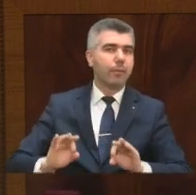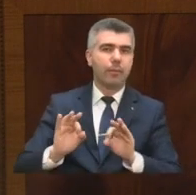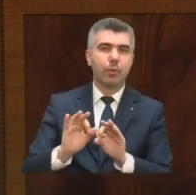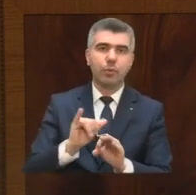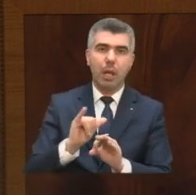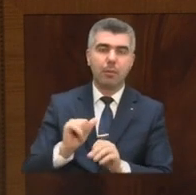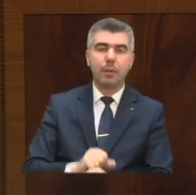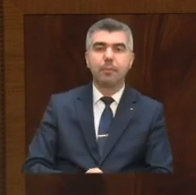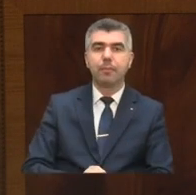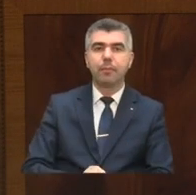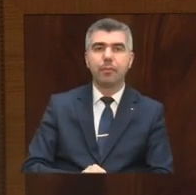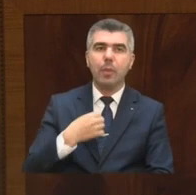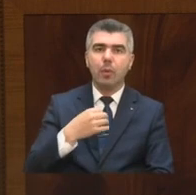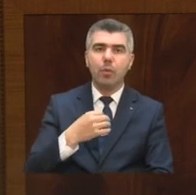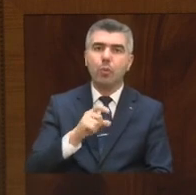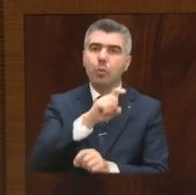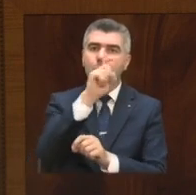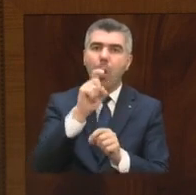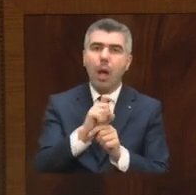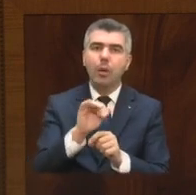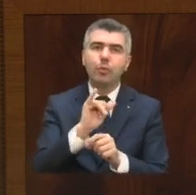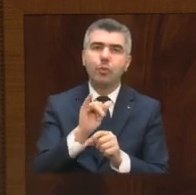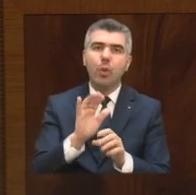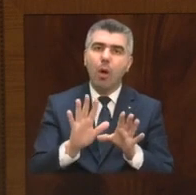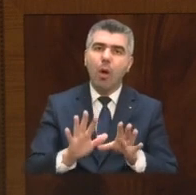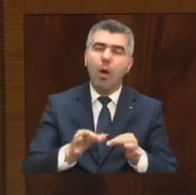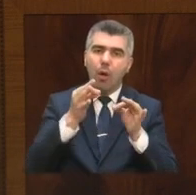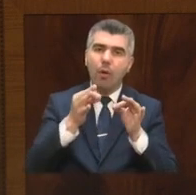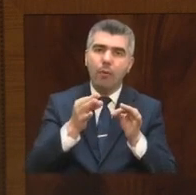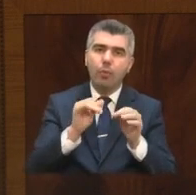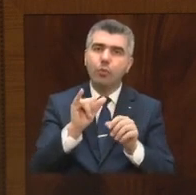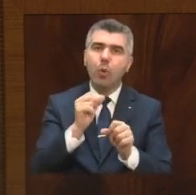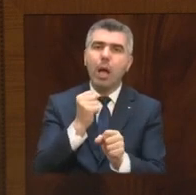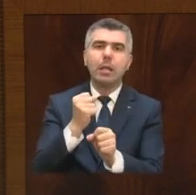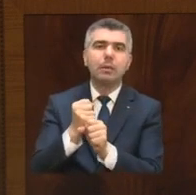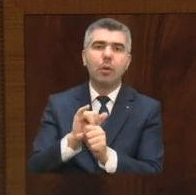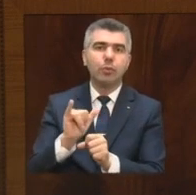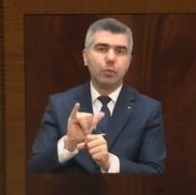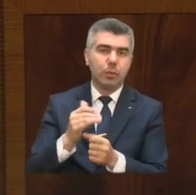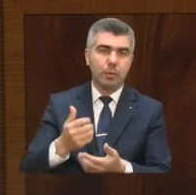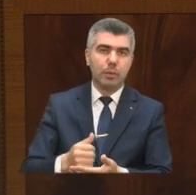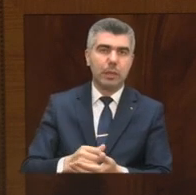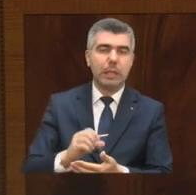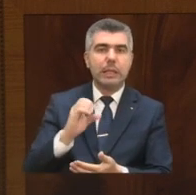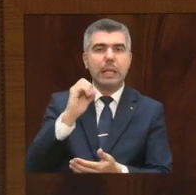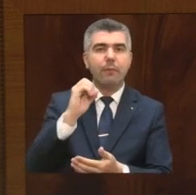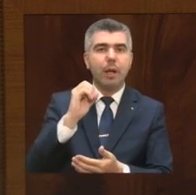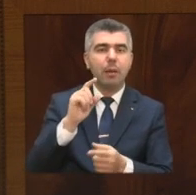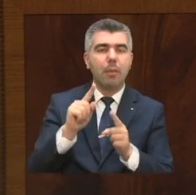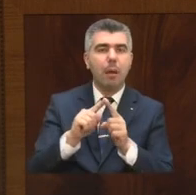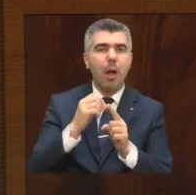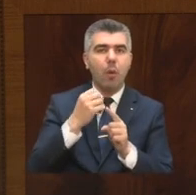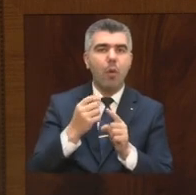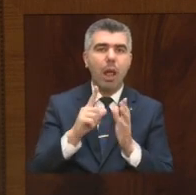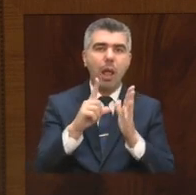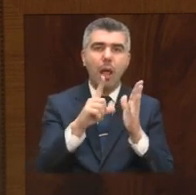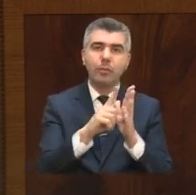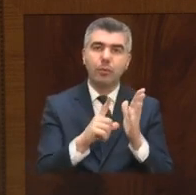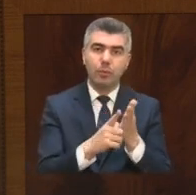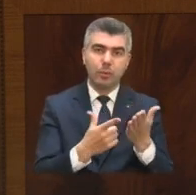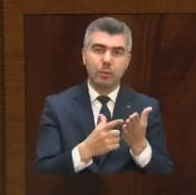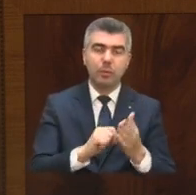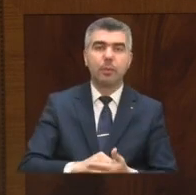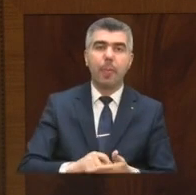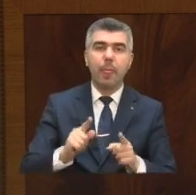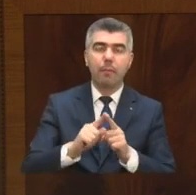عليه نتساءل عن حصيلتكم التشريعيه يقولوا لنا شنو درتو طبعا صفر نص عن تفعيل المؤسسات